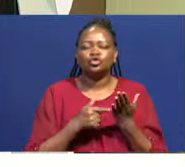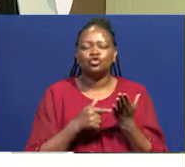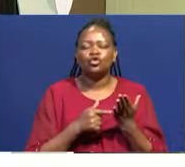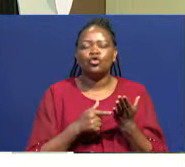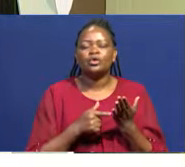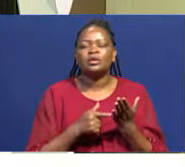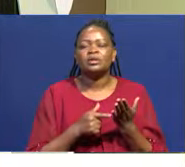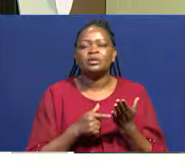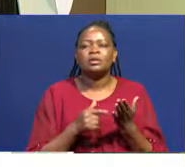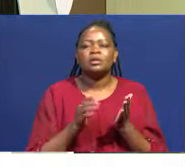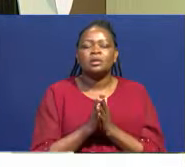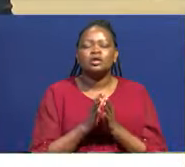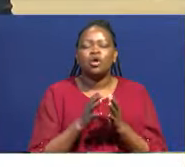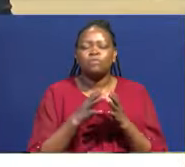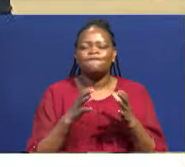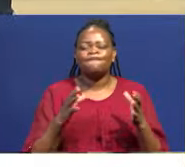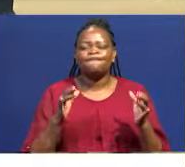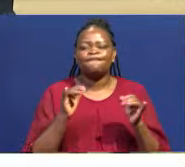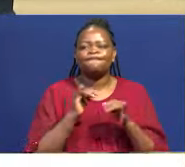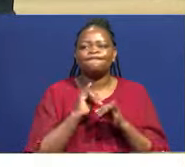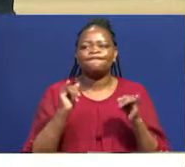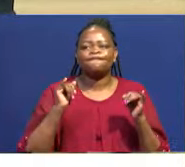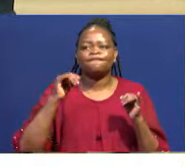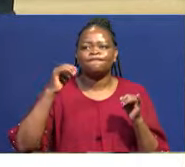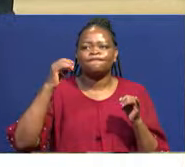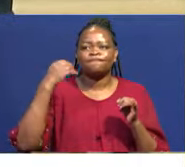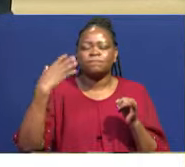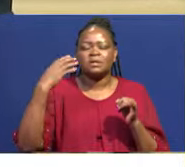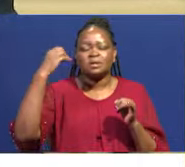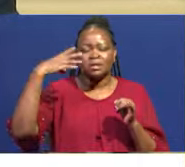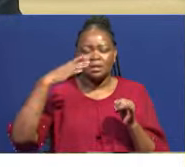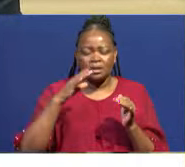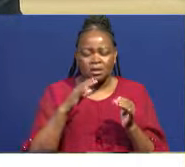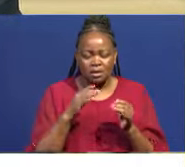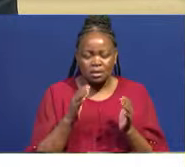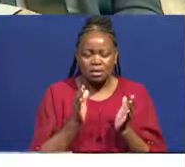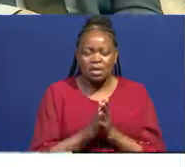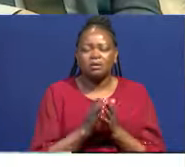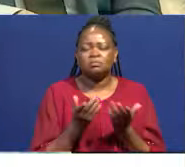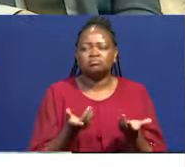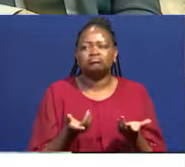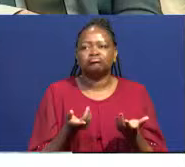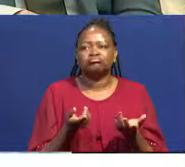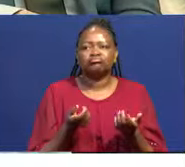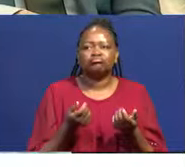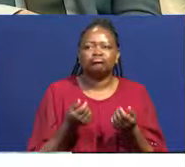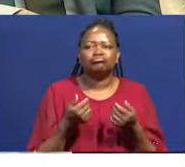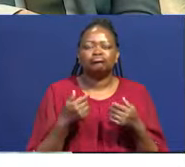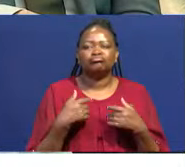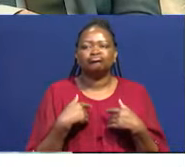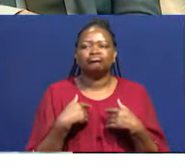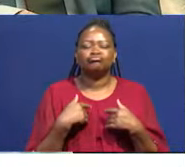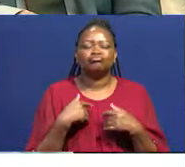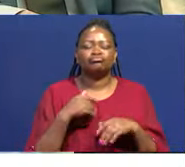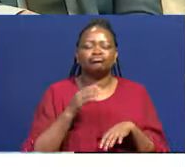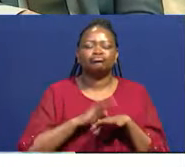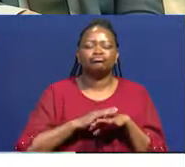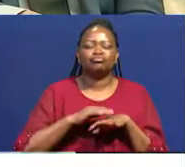kupanua utumizi kawi safi kwenye shughuli zake za kilimo na biashara, pamoja na kuhimiza matumizi ya mbolea